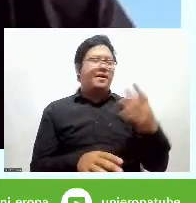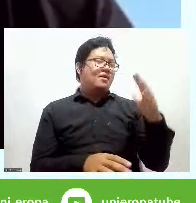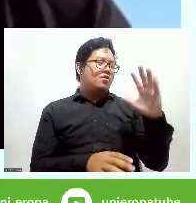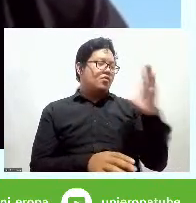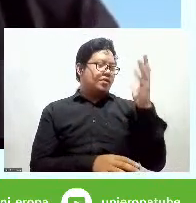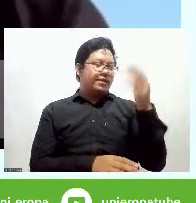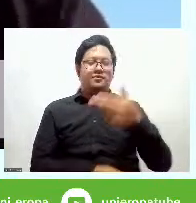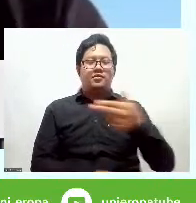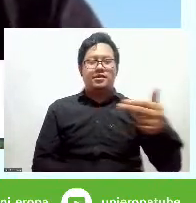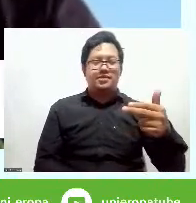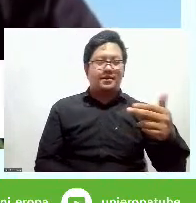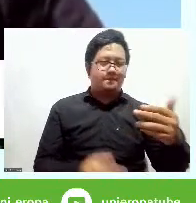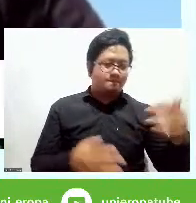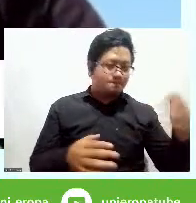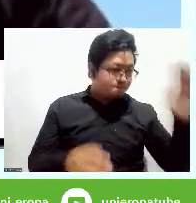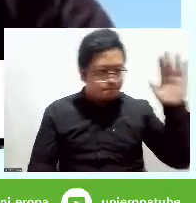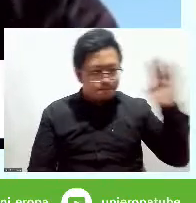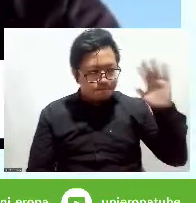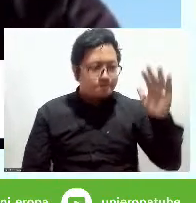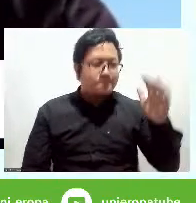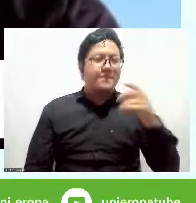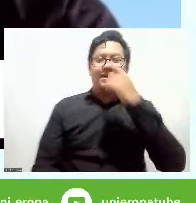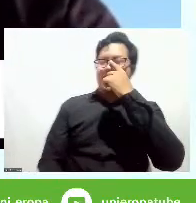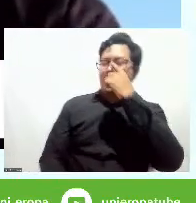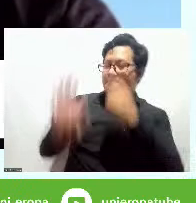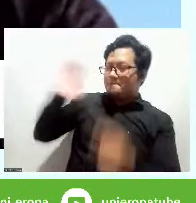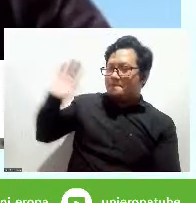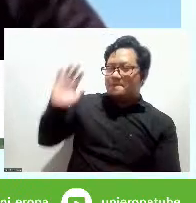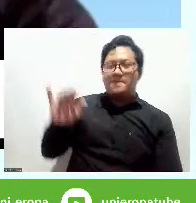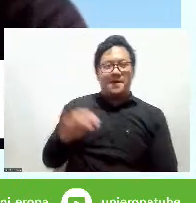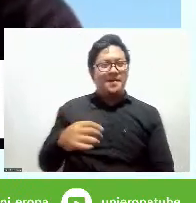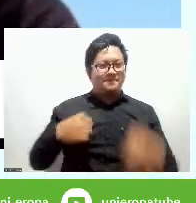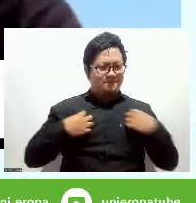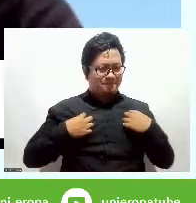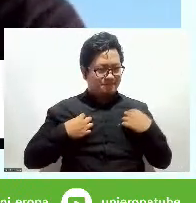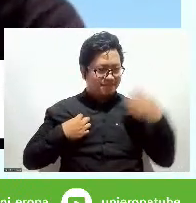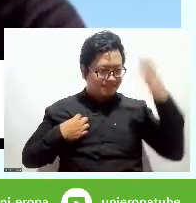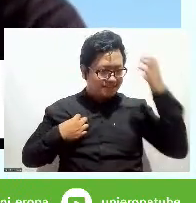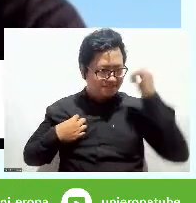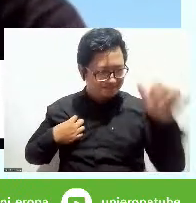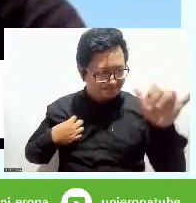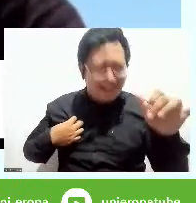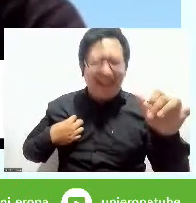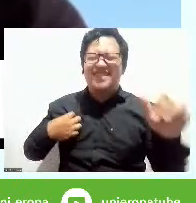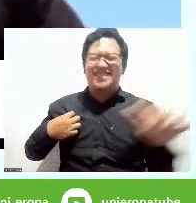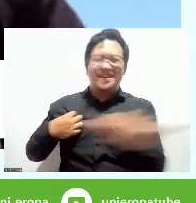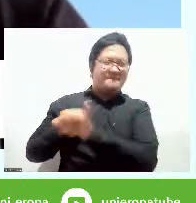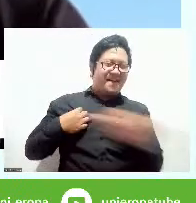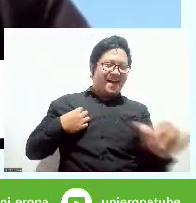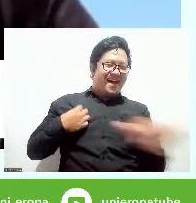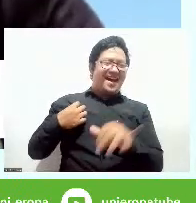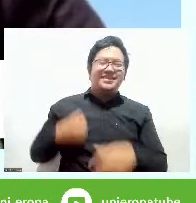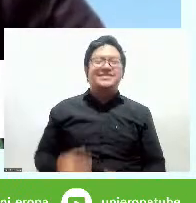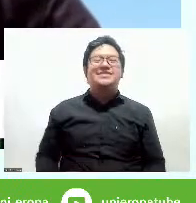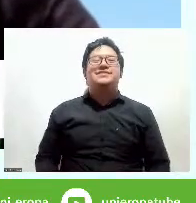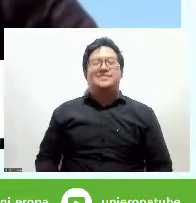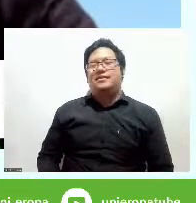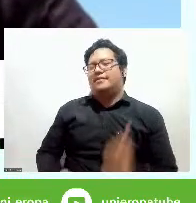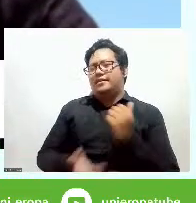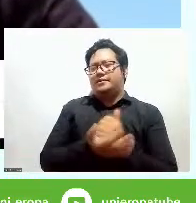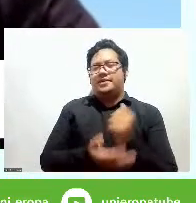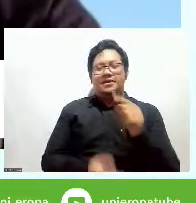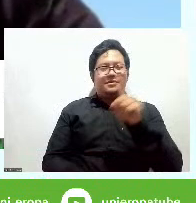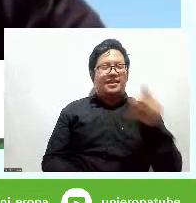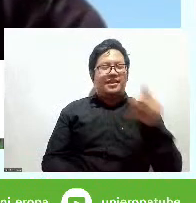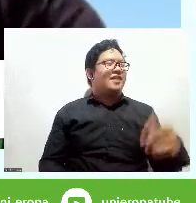Halo Mas piar Yoi ini kita sama-sama pakai baju hitam as-salman imbas bertanya ini sebenernya bisa ganti baju